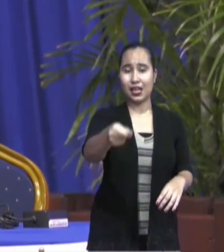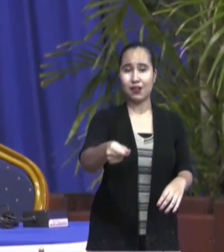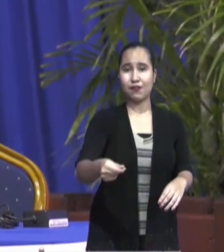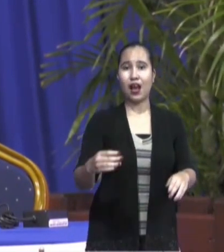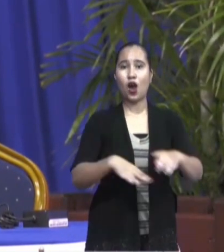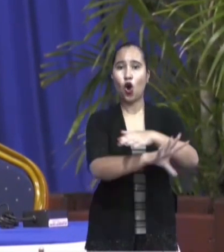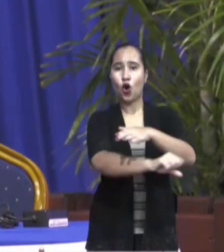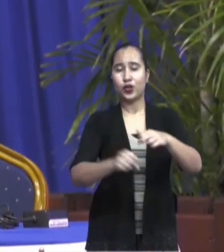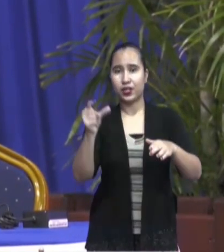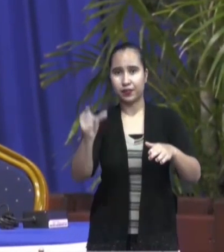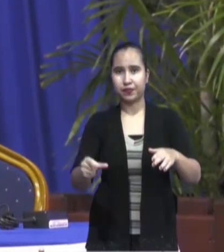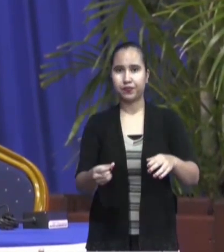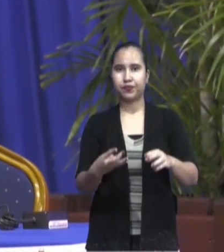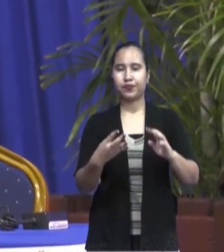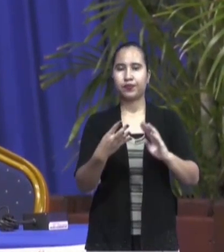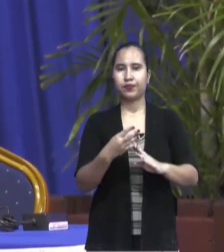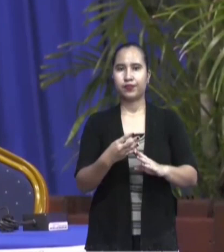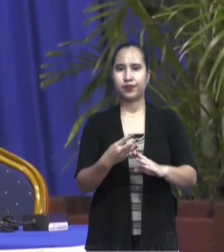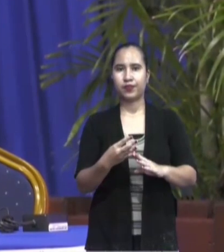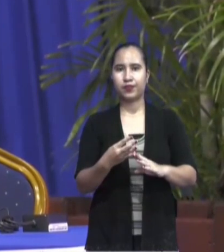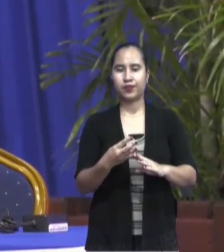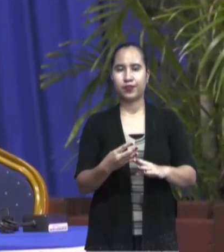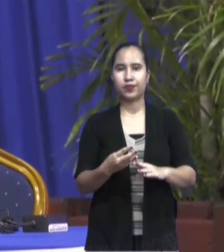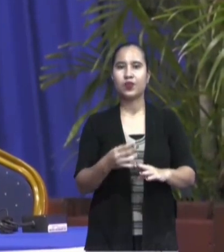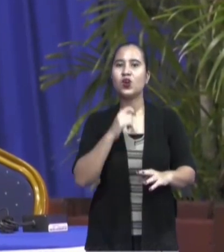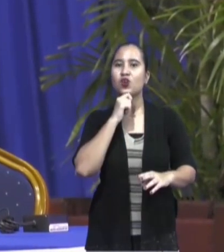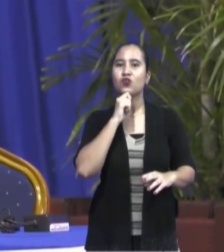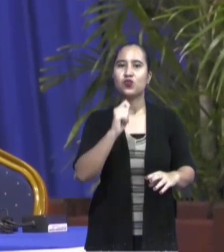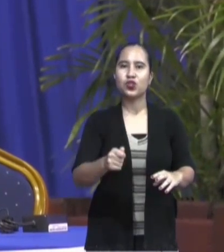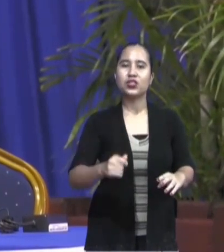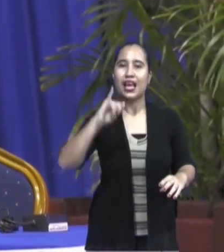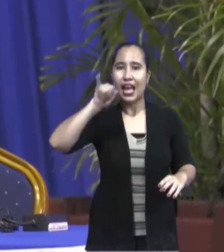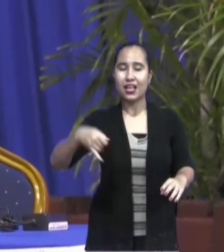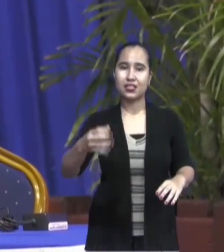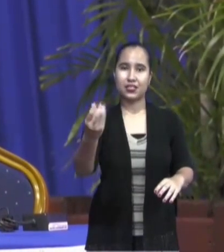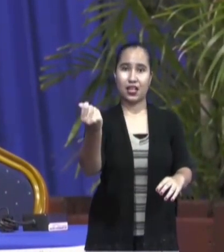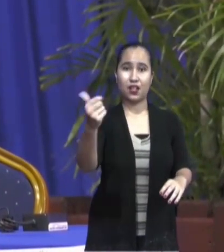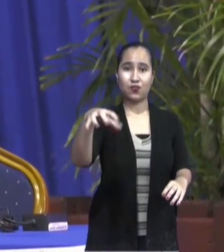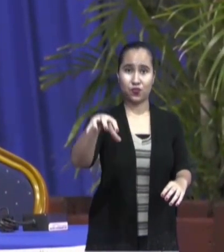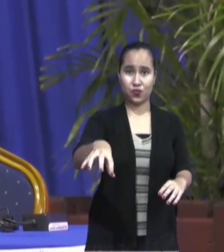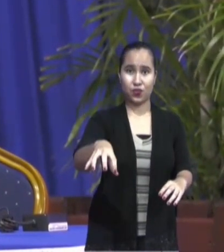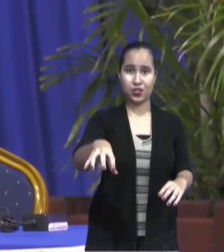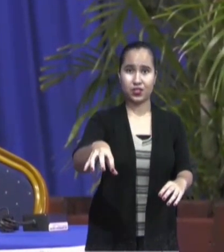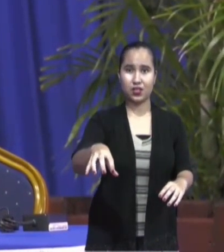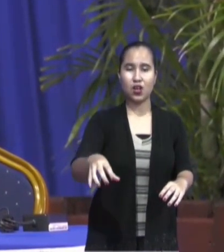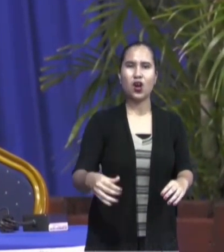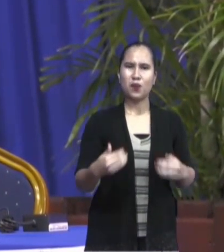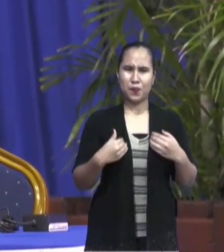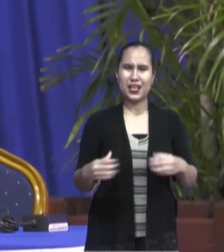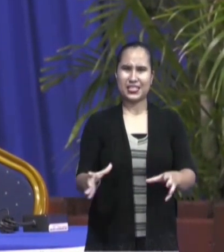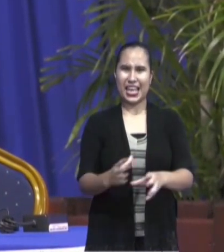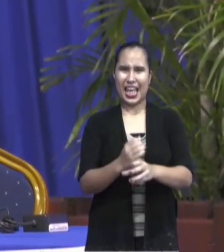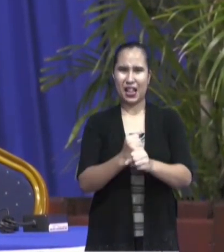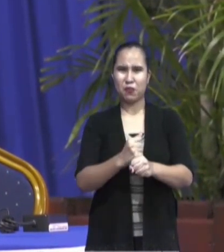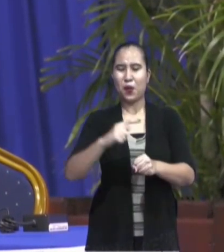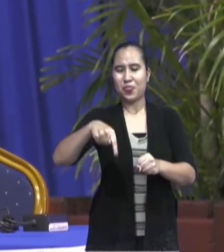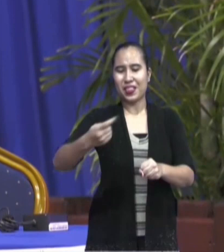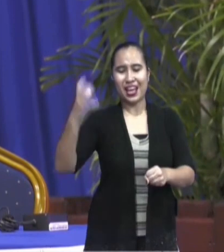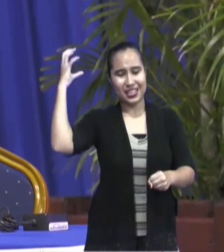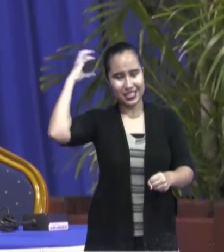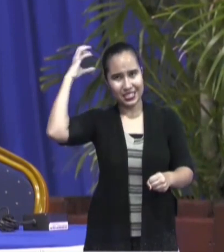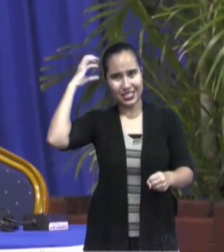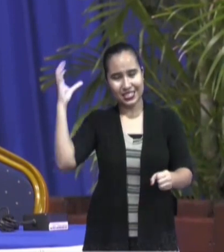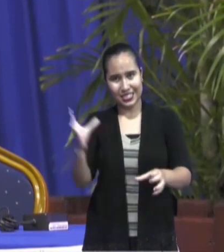het is een voorstel om een herstel fons in te stellen aan de getroffen sectoren de herfst aarde na de crisis en ik moet erbij zeggen dat we